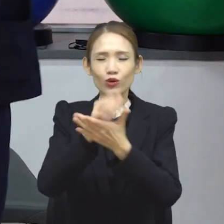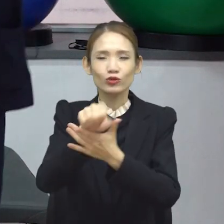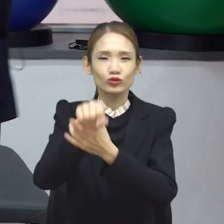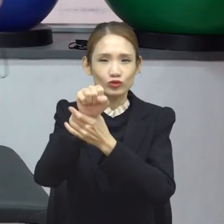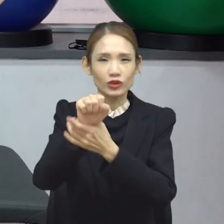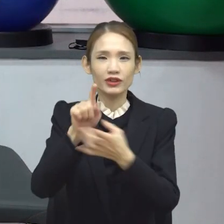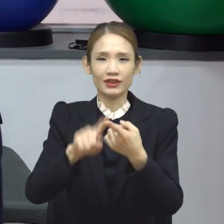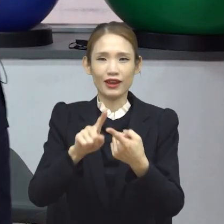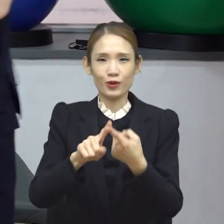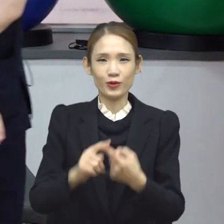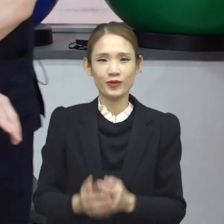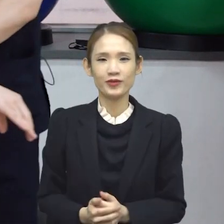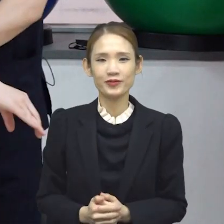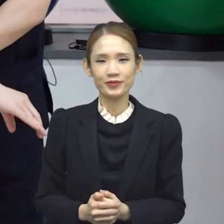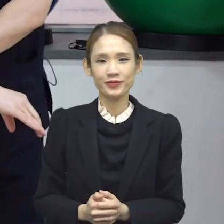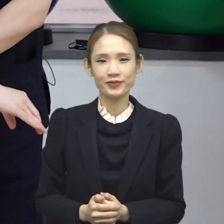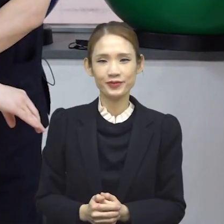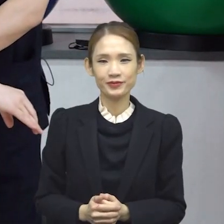그렇죠. 다시